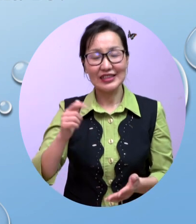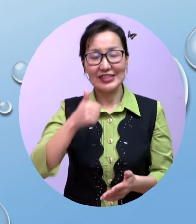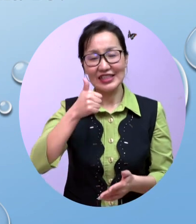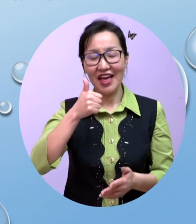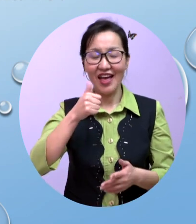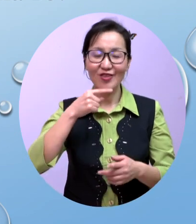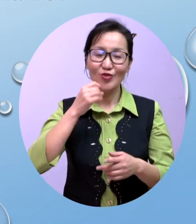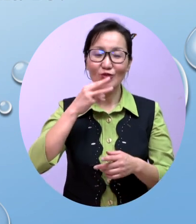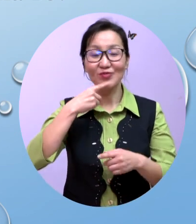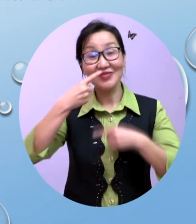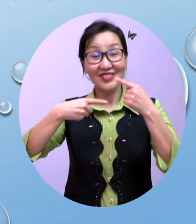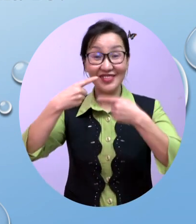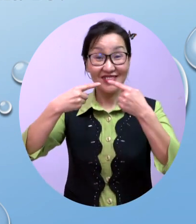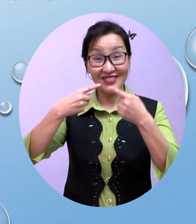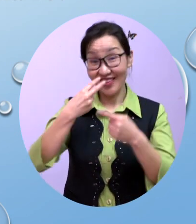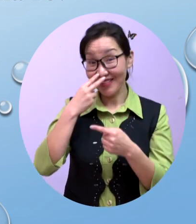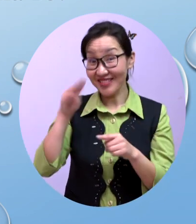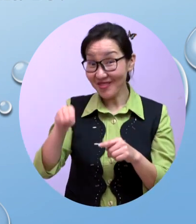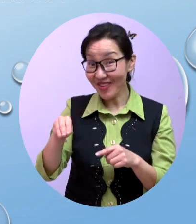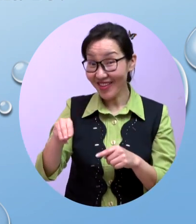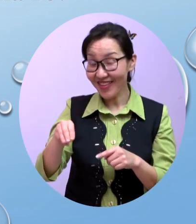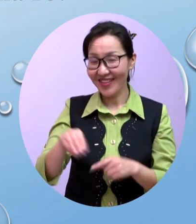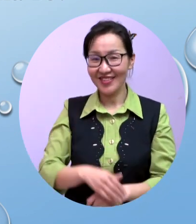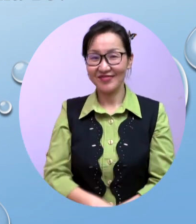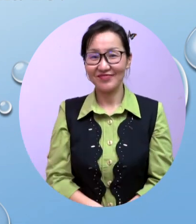сайн зүйлийн талаар ярилцаж байж болох юм.